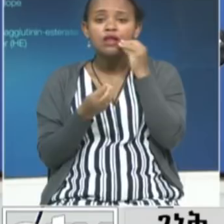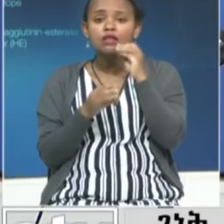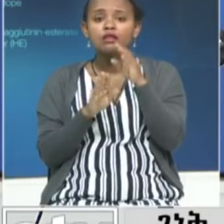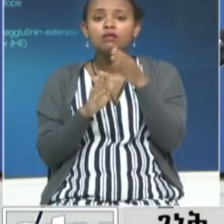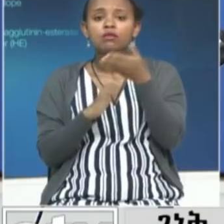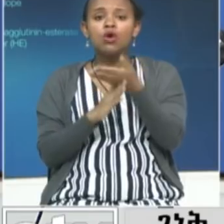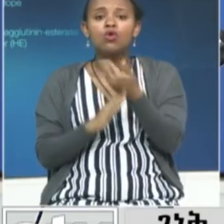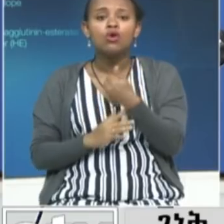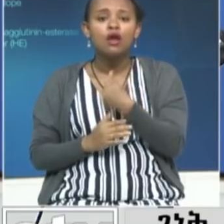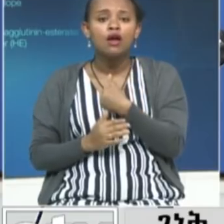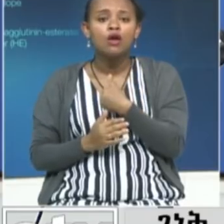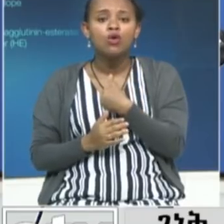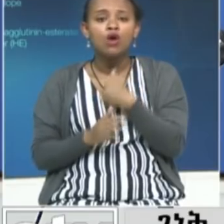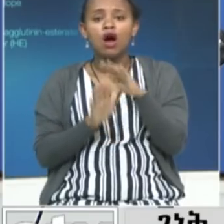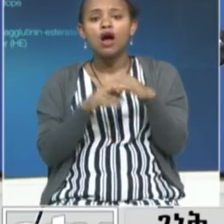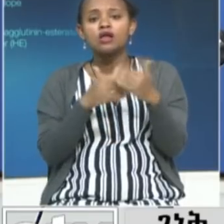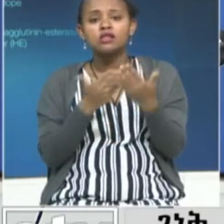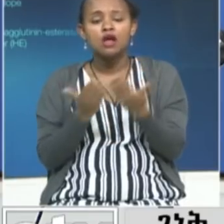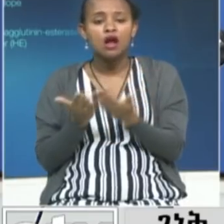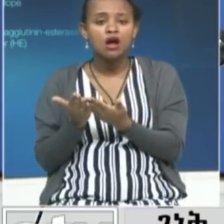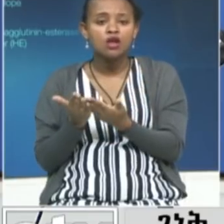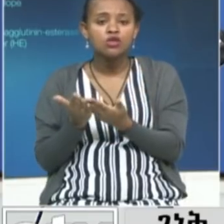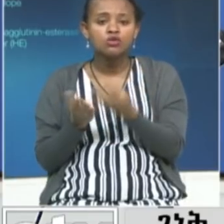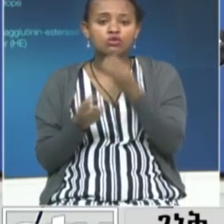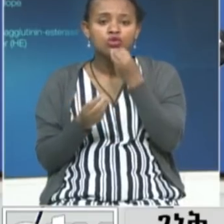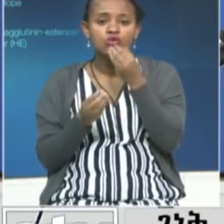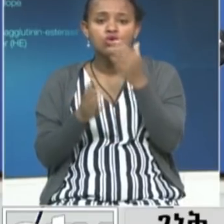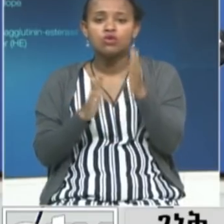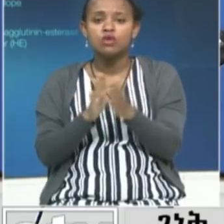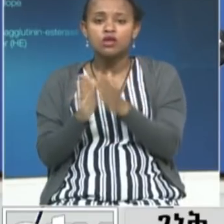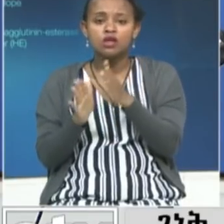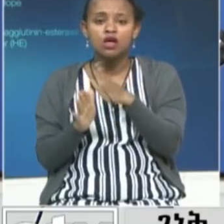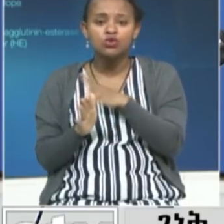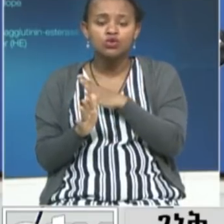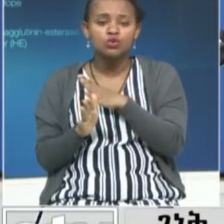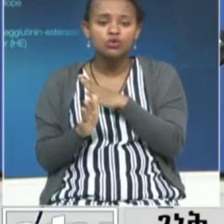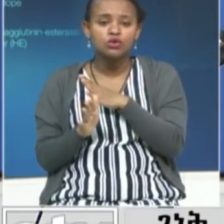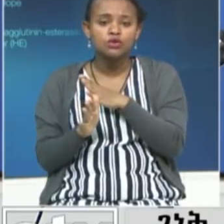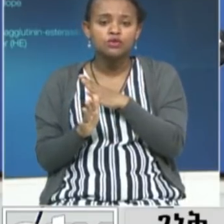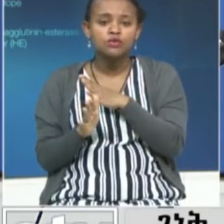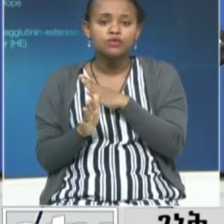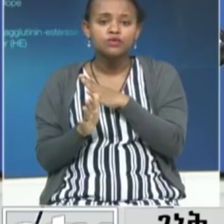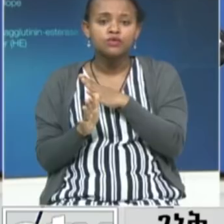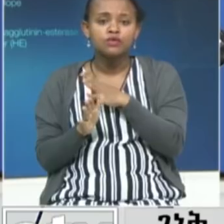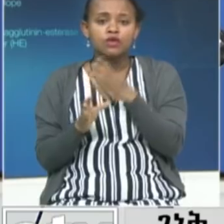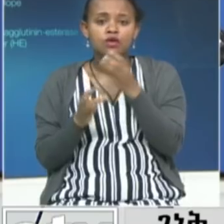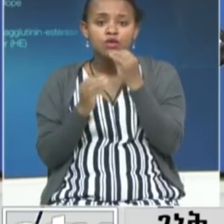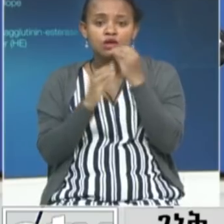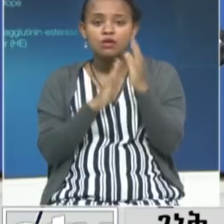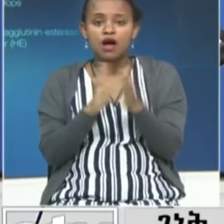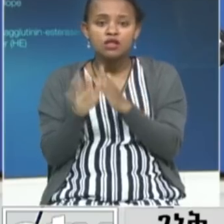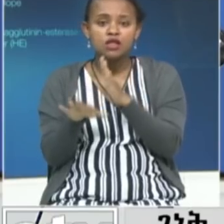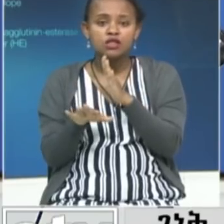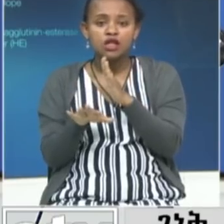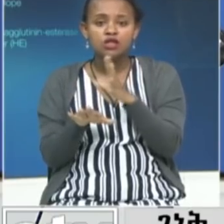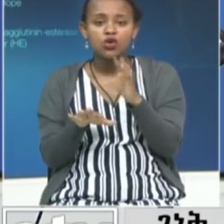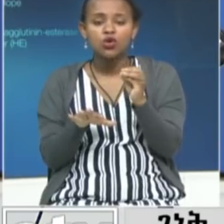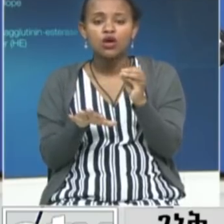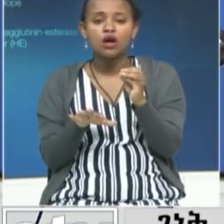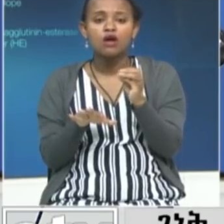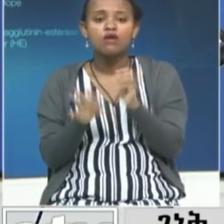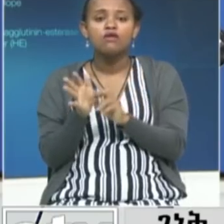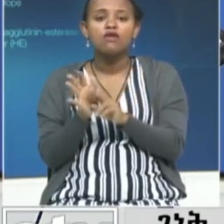ያለው ምግብ አስተናጋጅ ወይም ምግቡን የሚያዘጋጁ ሰዎች በምግብ አዘጋጃጀታቸው ቫይረሱ